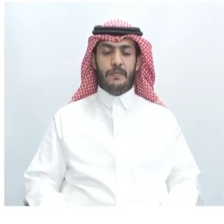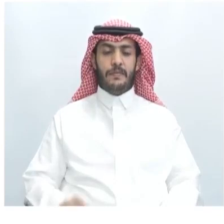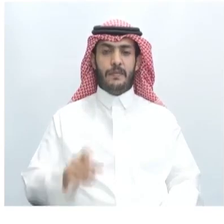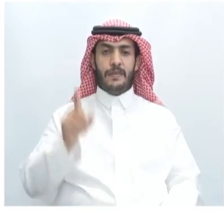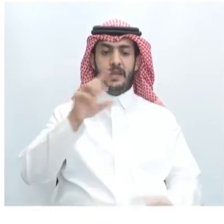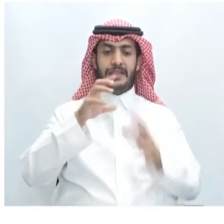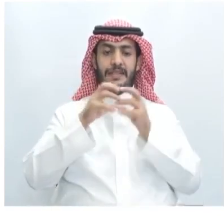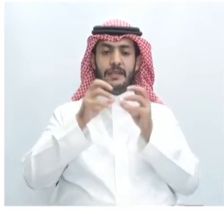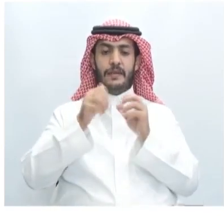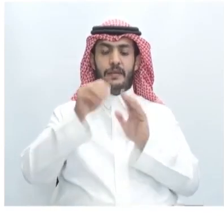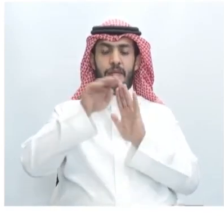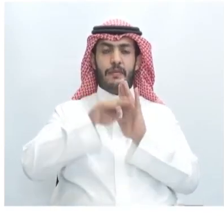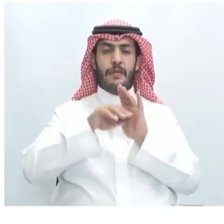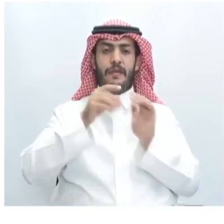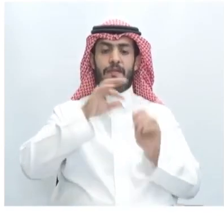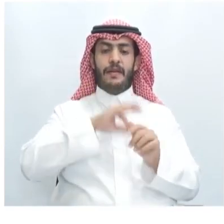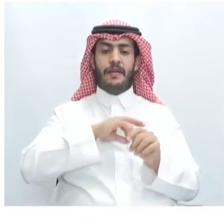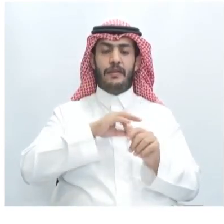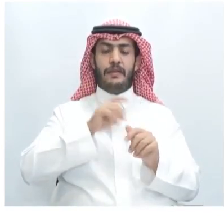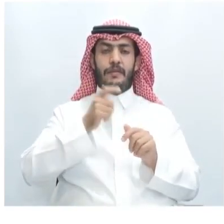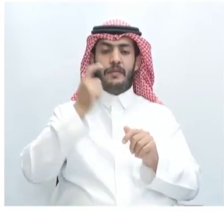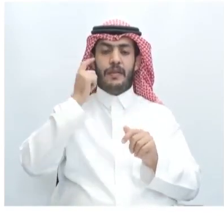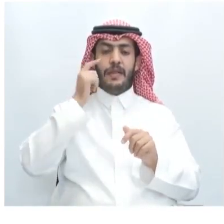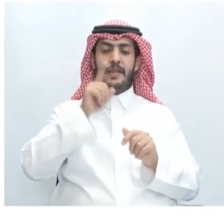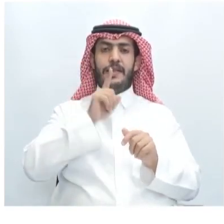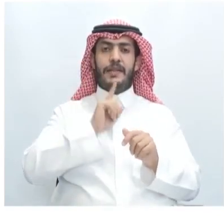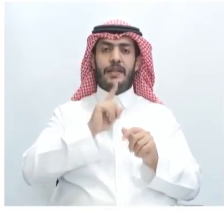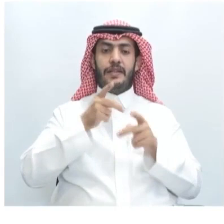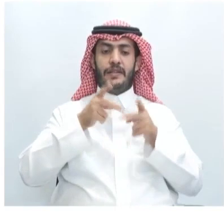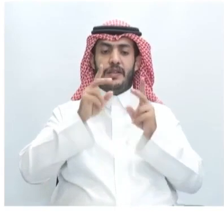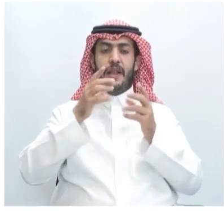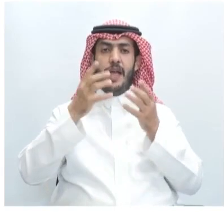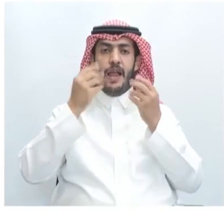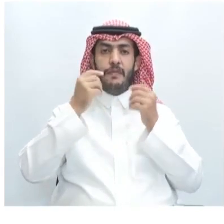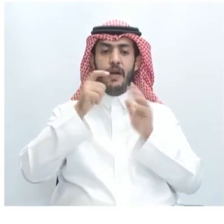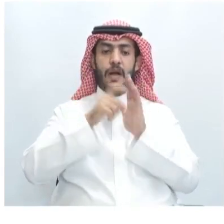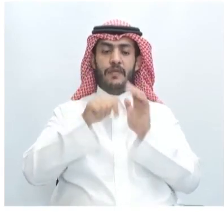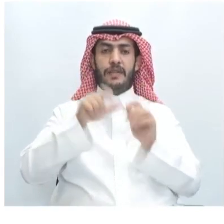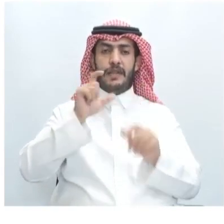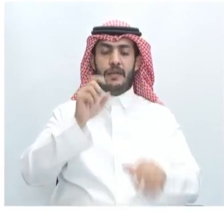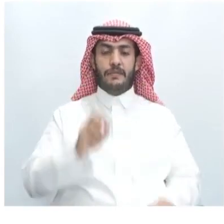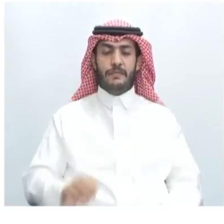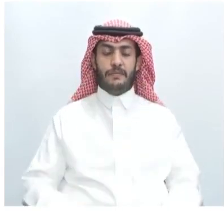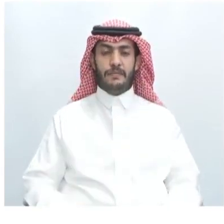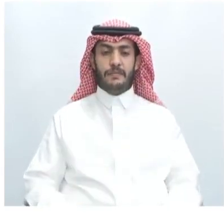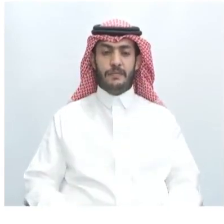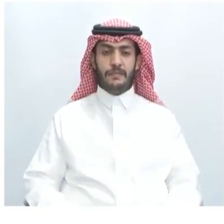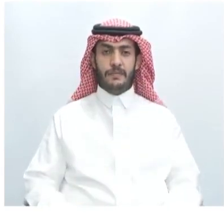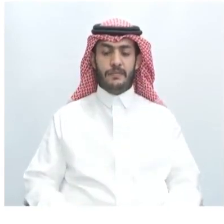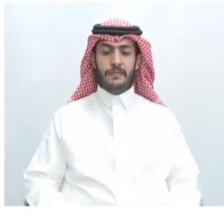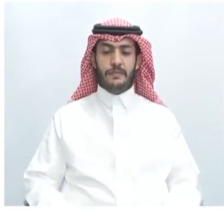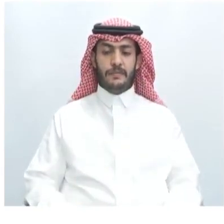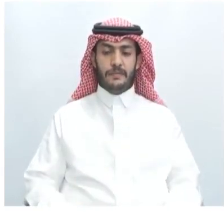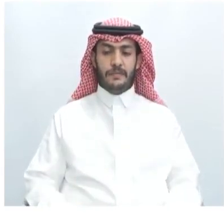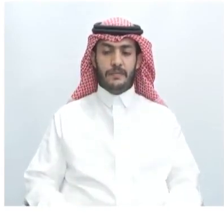استنتج ما النتائج المستفاده من معرفه تاريخ نشاه علم القانون في الاسلام ما النتائج المستفاده